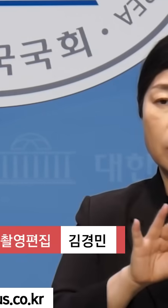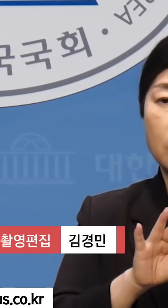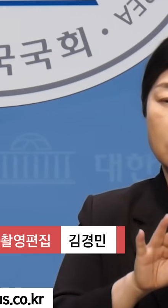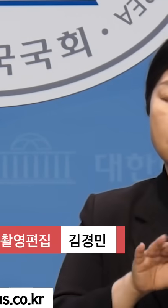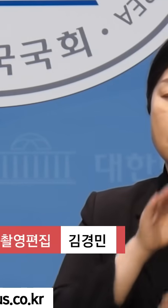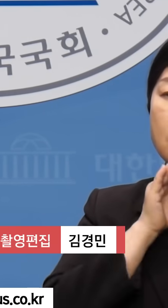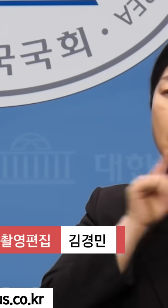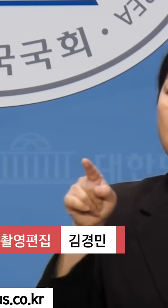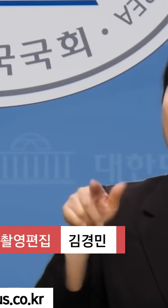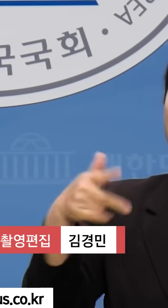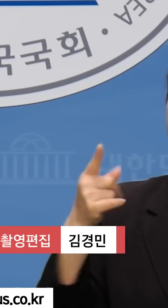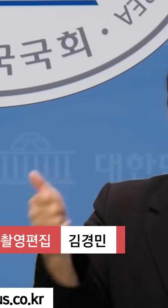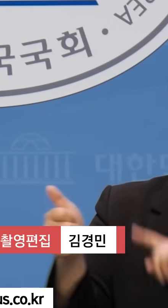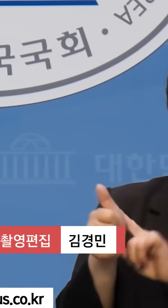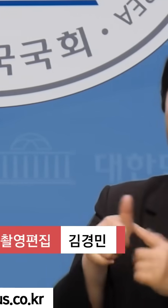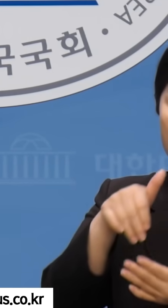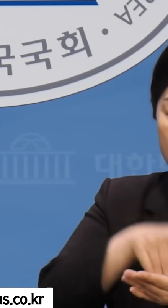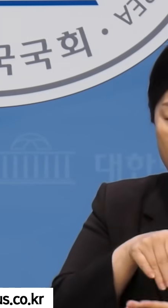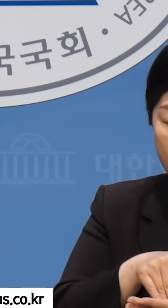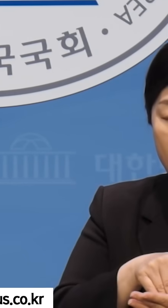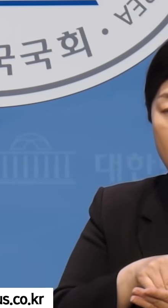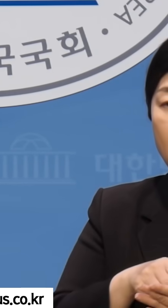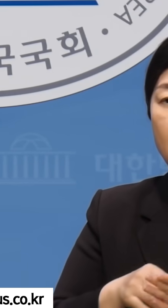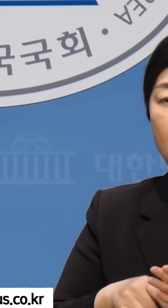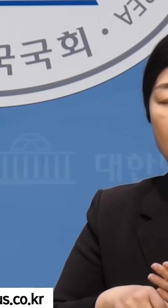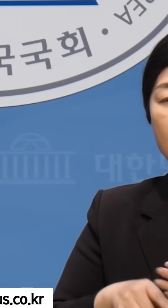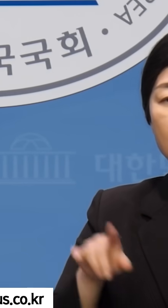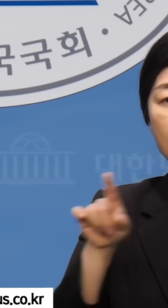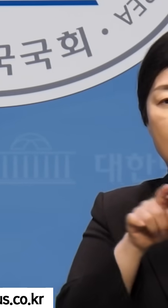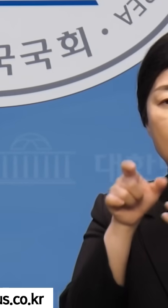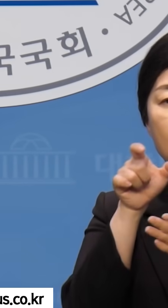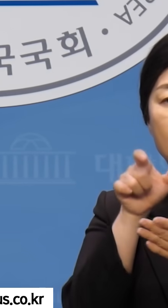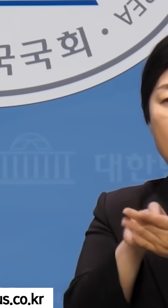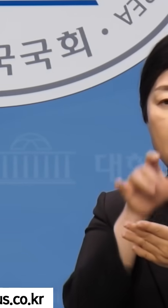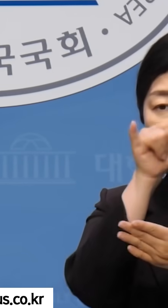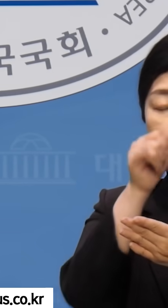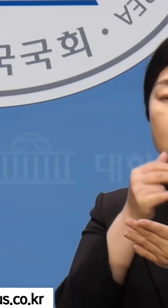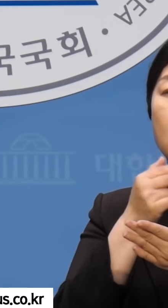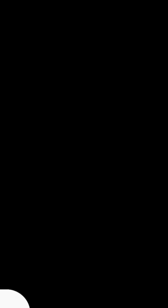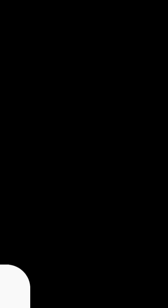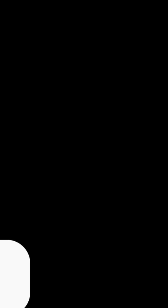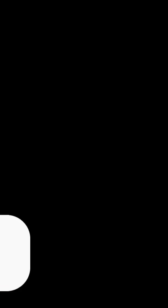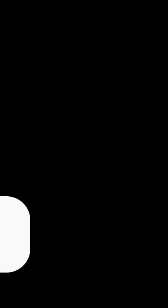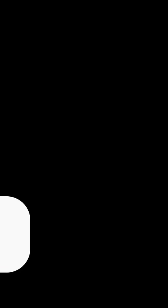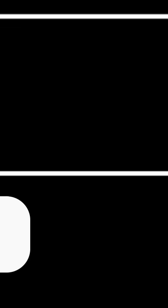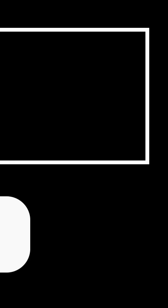사전에 후회와 반성이라는 단어가 존재하는지 의문스럽습니다.